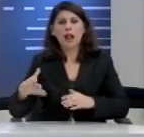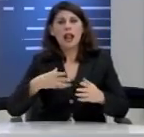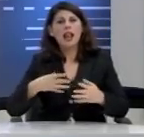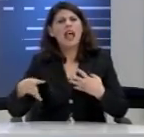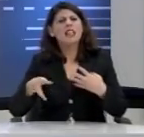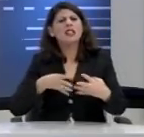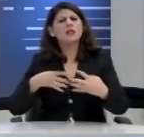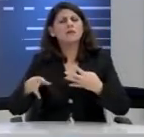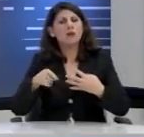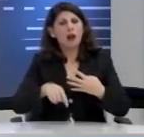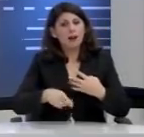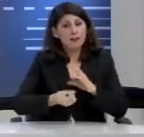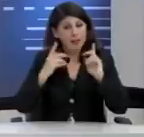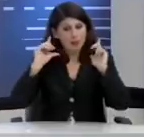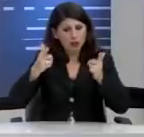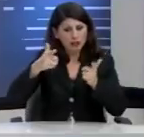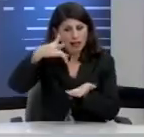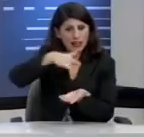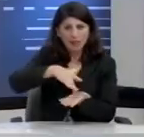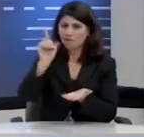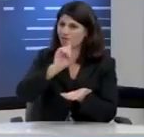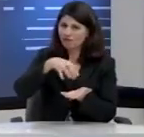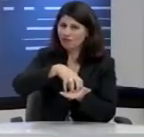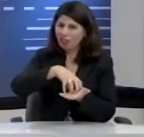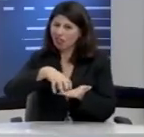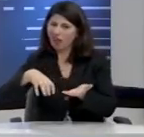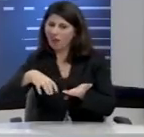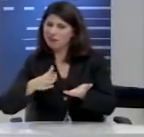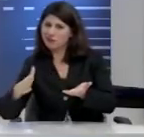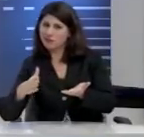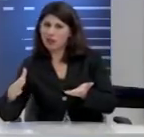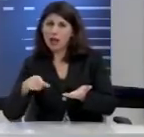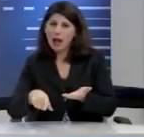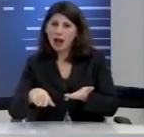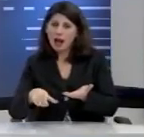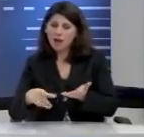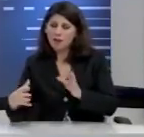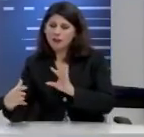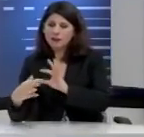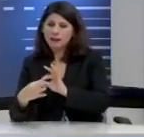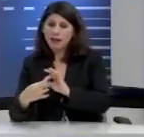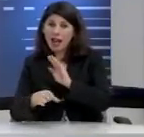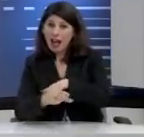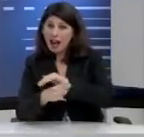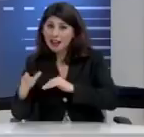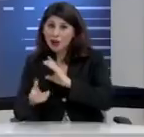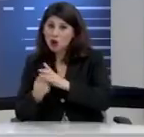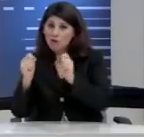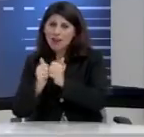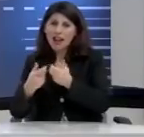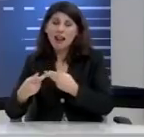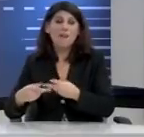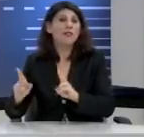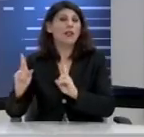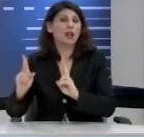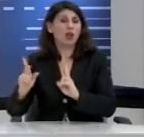Νέα Δημοκρατία. Και μέσα από αυτή τη συμβολή, αν θέλετε, αυτή τη σύνθεση του ακραίου νεοφιλελεύθερου λόγου που